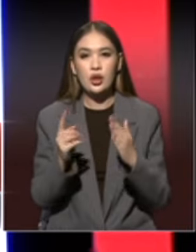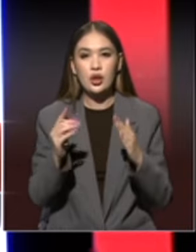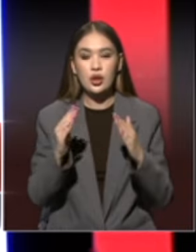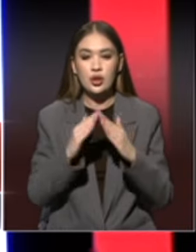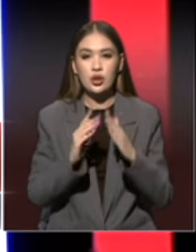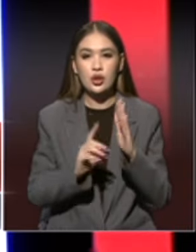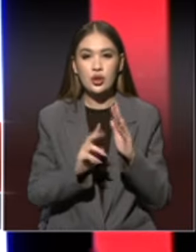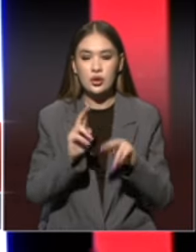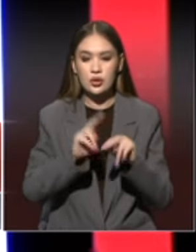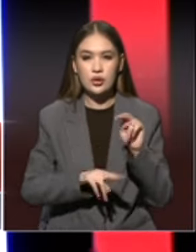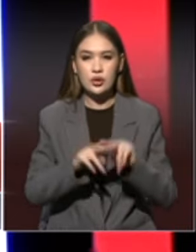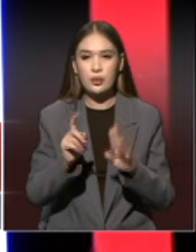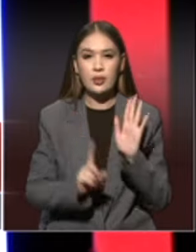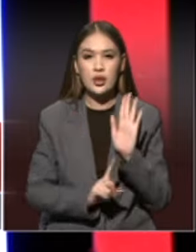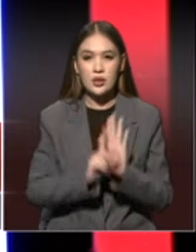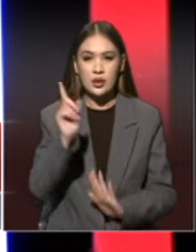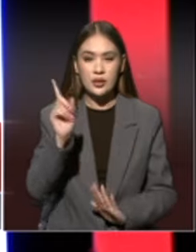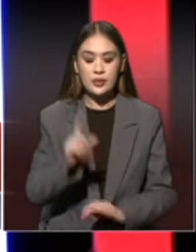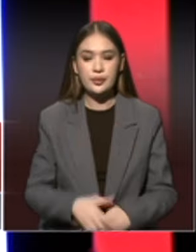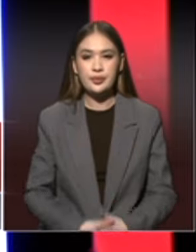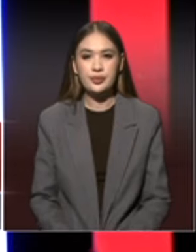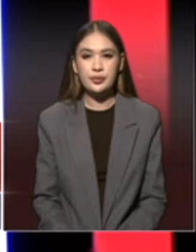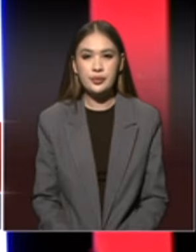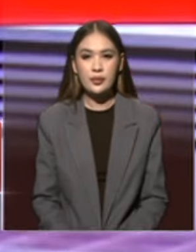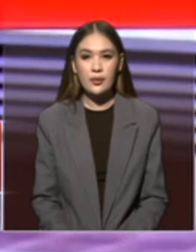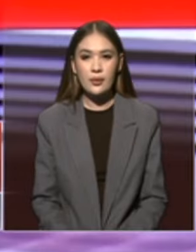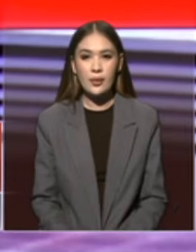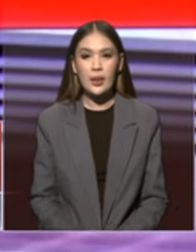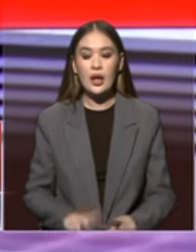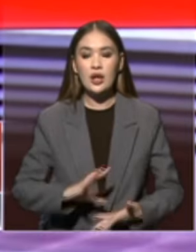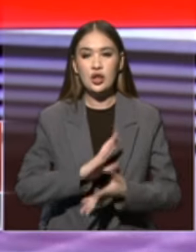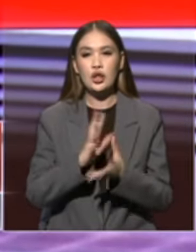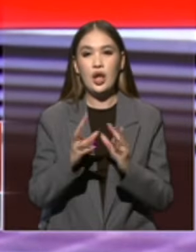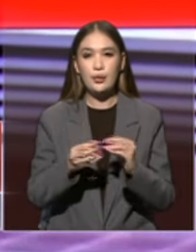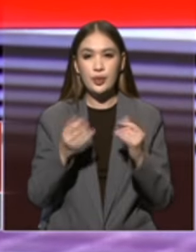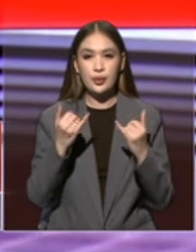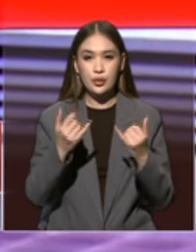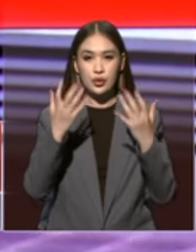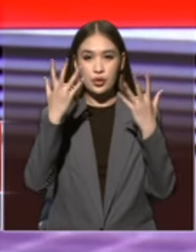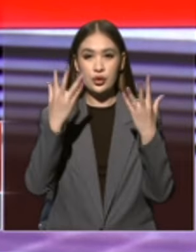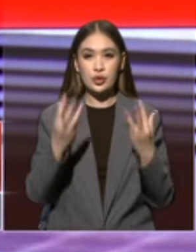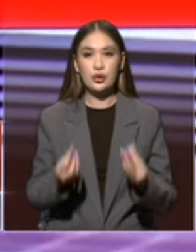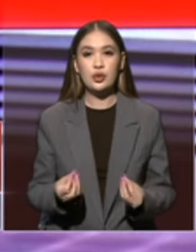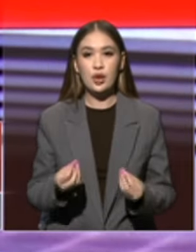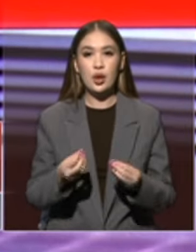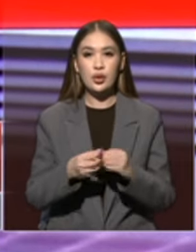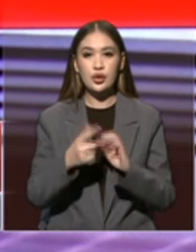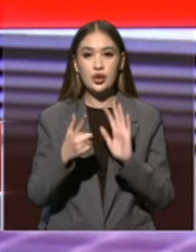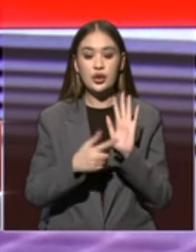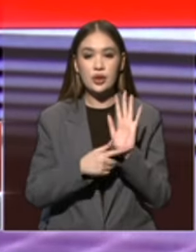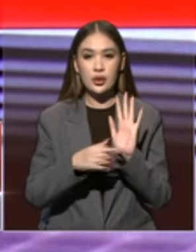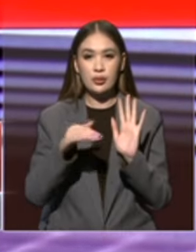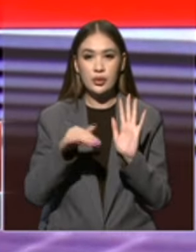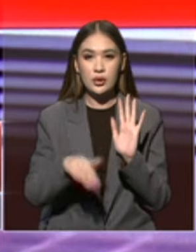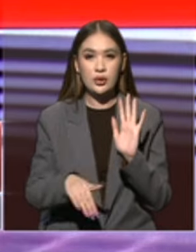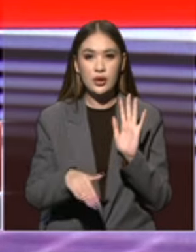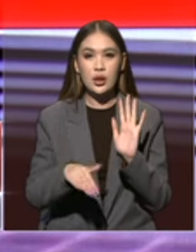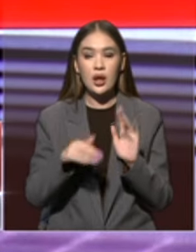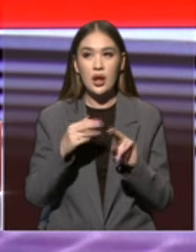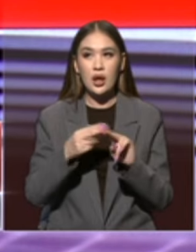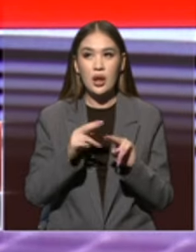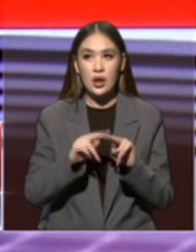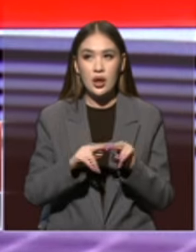беріңізші. Бүгінгі қанша күні, үй салынады жалпы? Жалпы бүгінгі күні 17383 тұрғын үй зардап